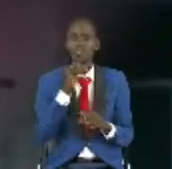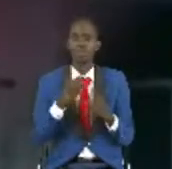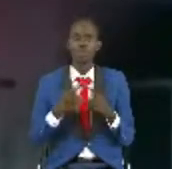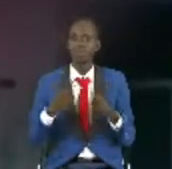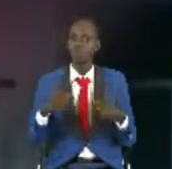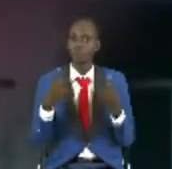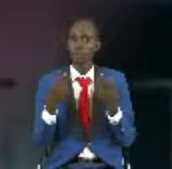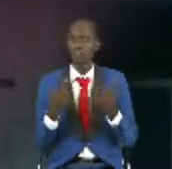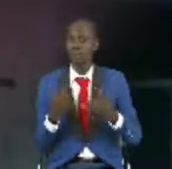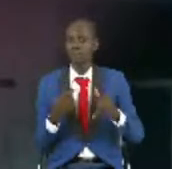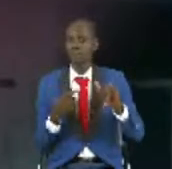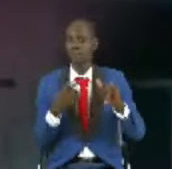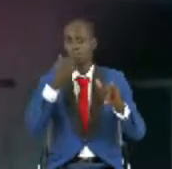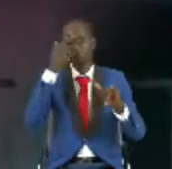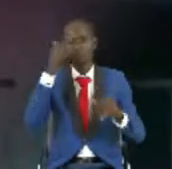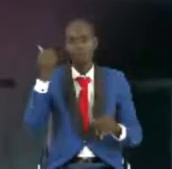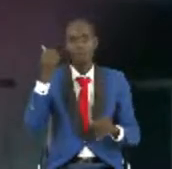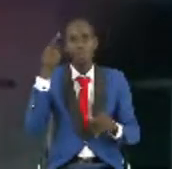convertis.